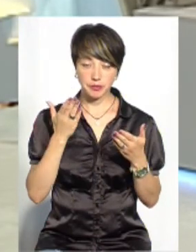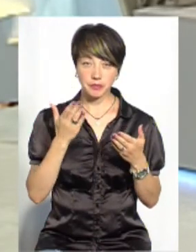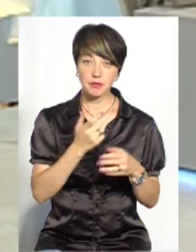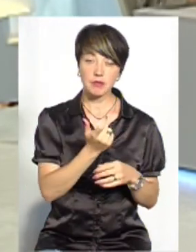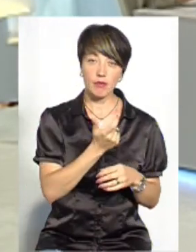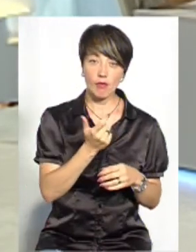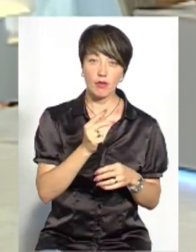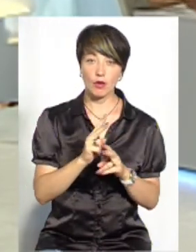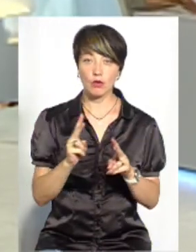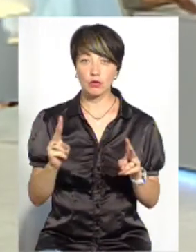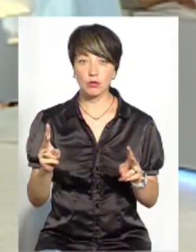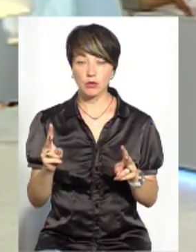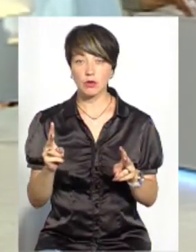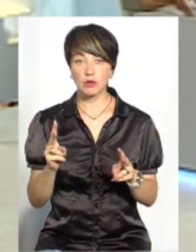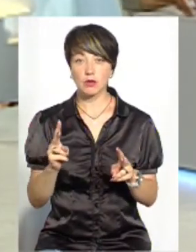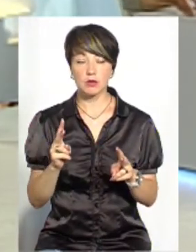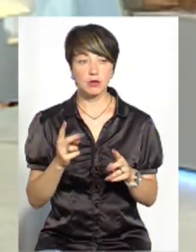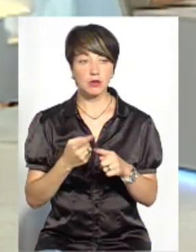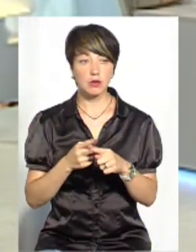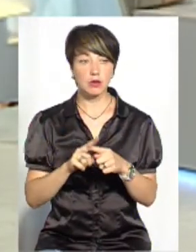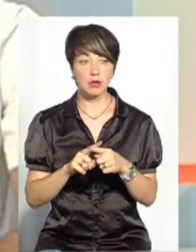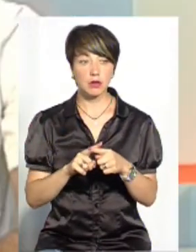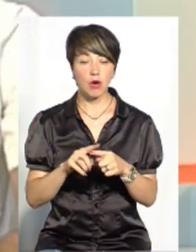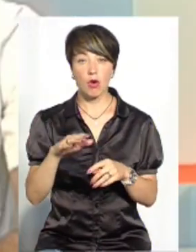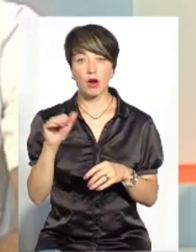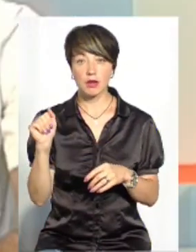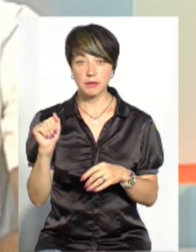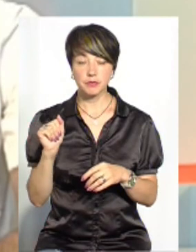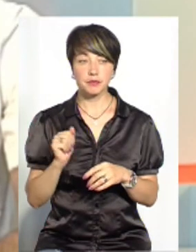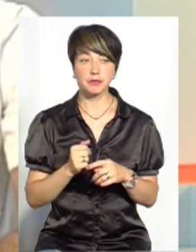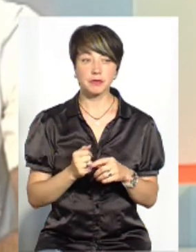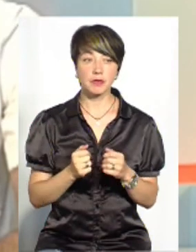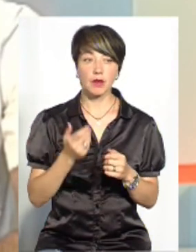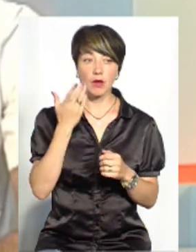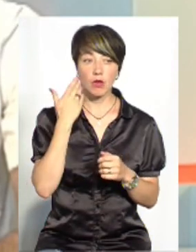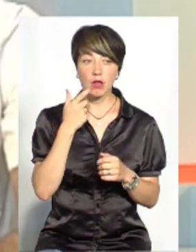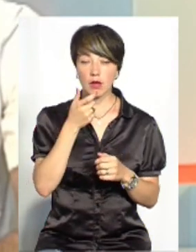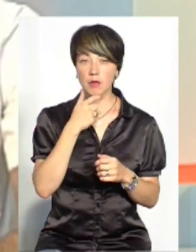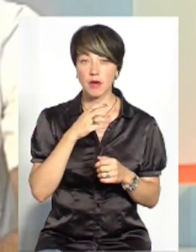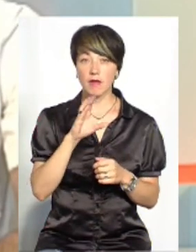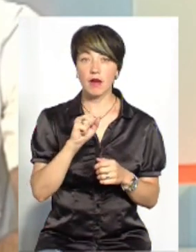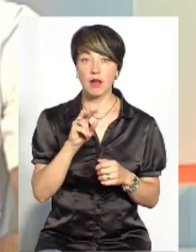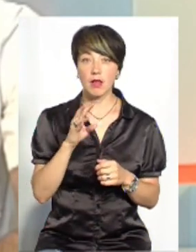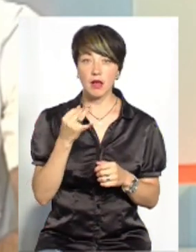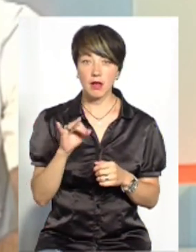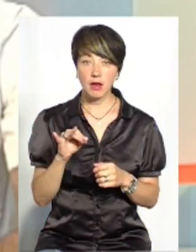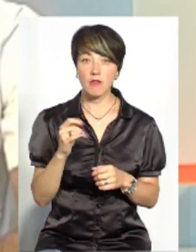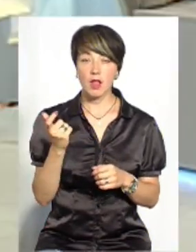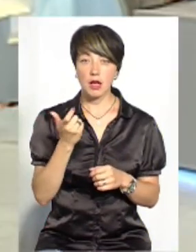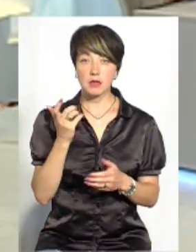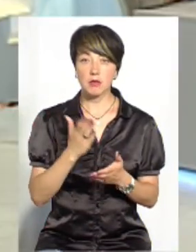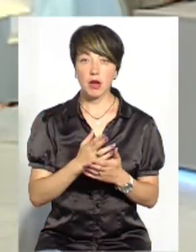Його власники чи ці люди, які беруть його в оренду? Ну, коли пан Валерій називає власник, то він і має на